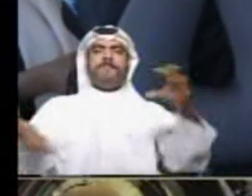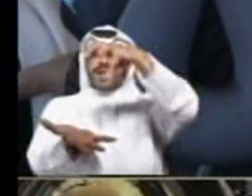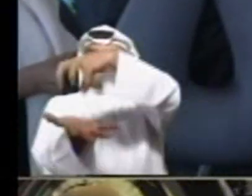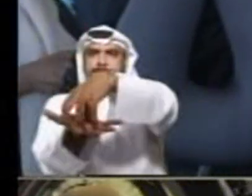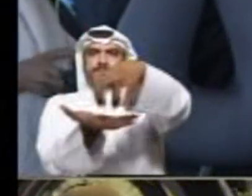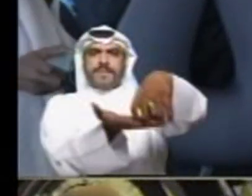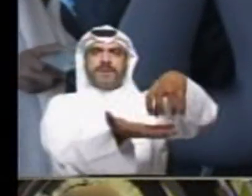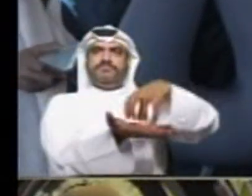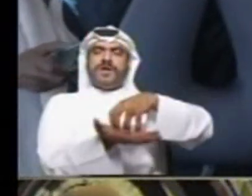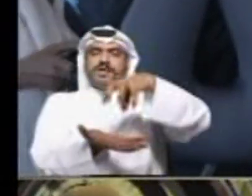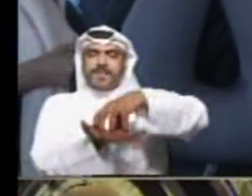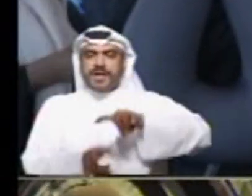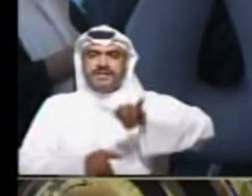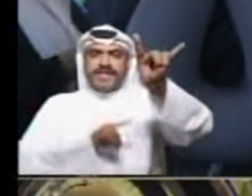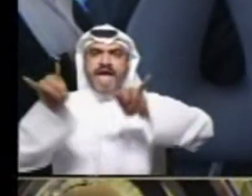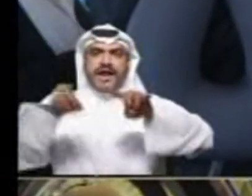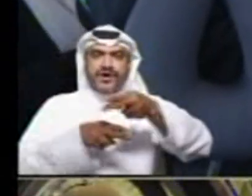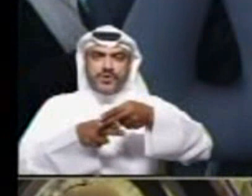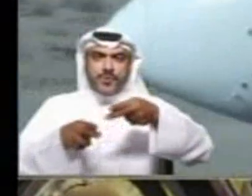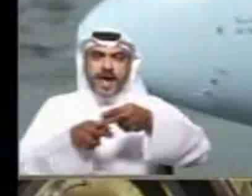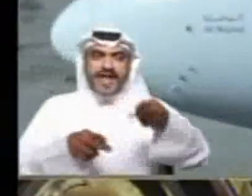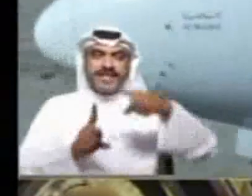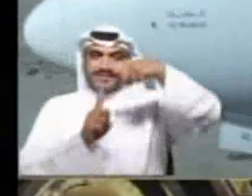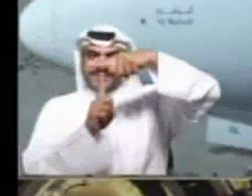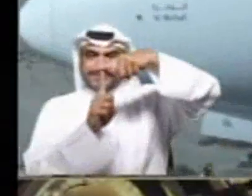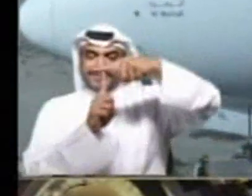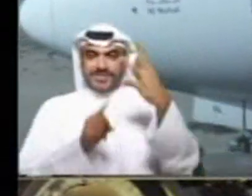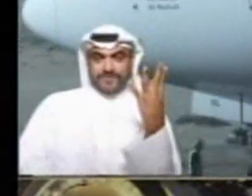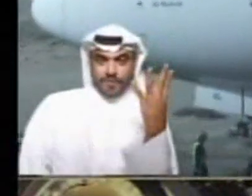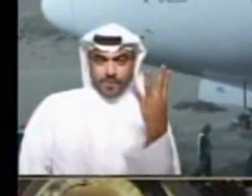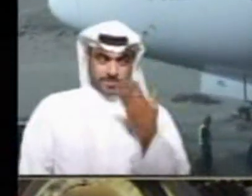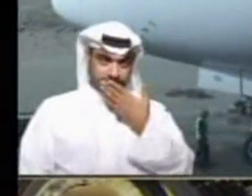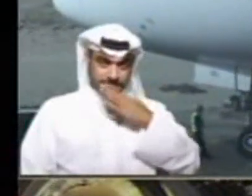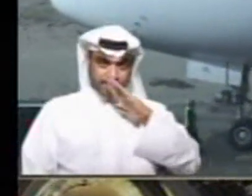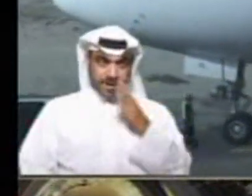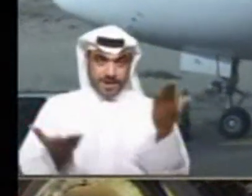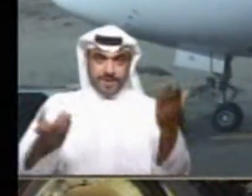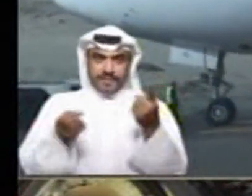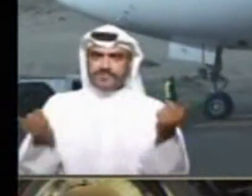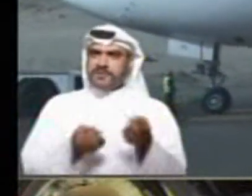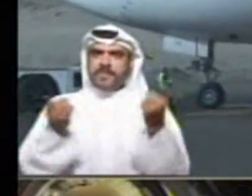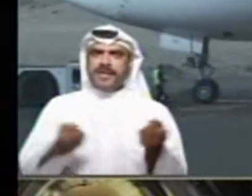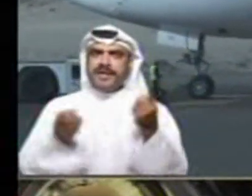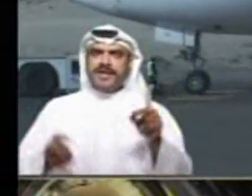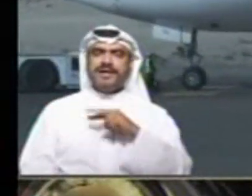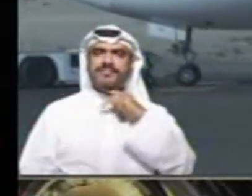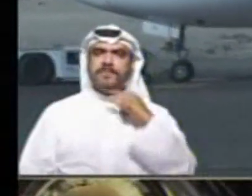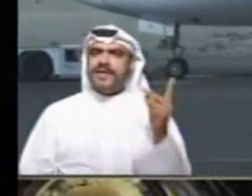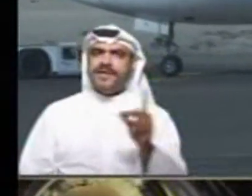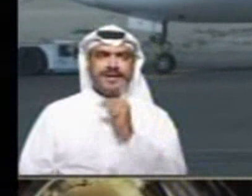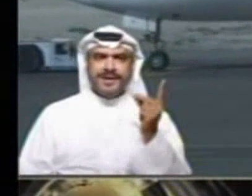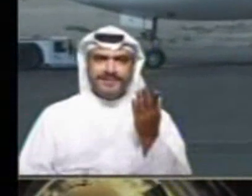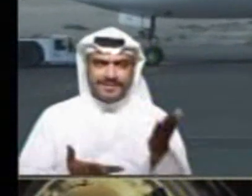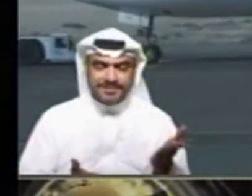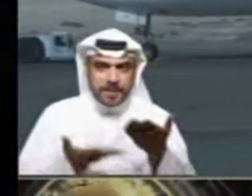الركاب، وحدة مباني الركاب اللي هي التيفور اللي أنا مستلمها. ولله الحمد الأمور ماشية طبيعية جدا،